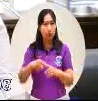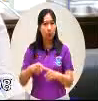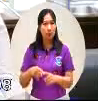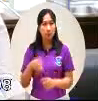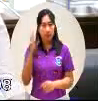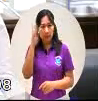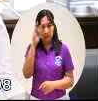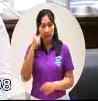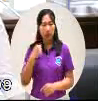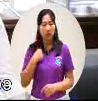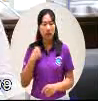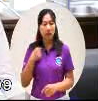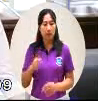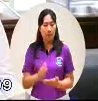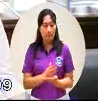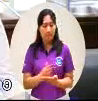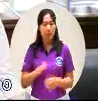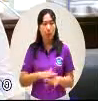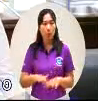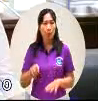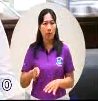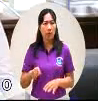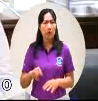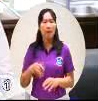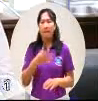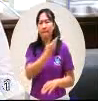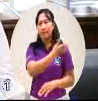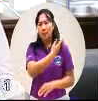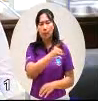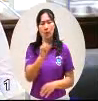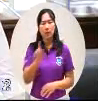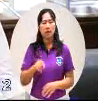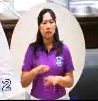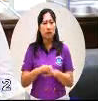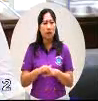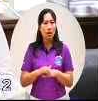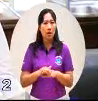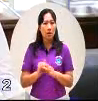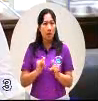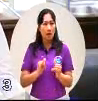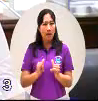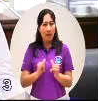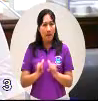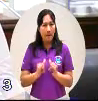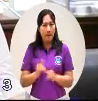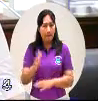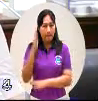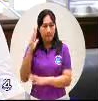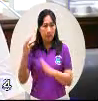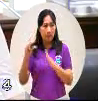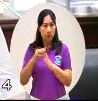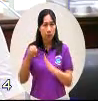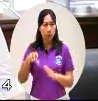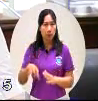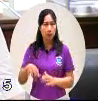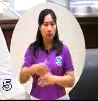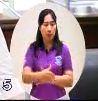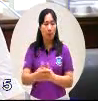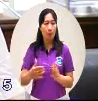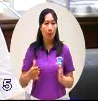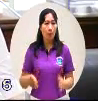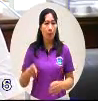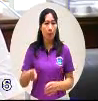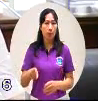是有没有托儿所，现在我要问我们民政局哈，因为冲办公处在这里，你认为是合法装